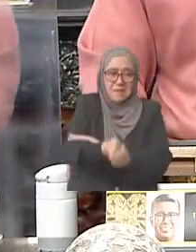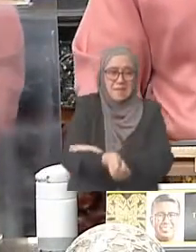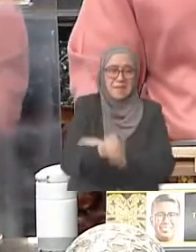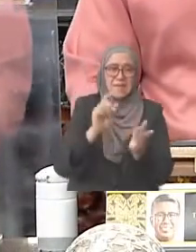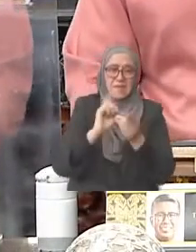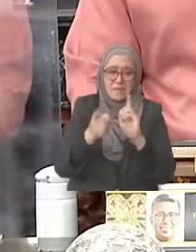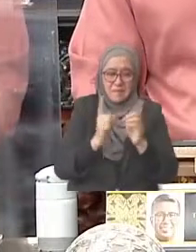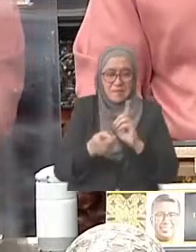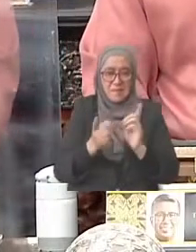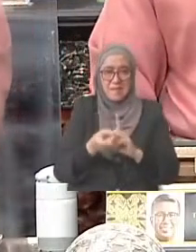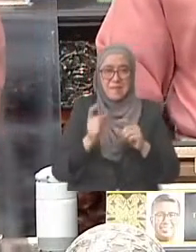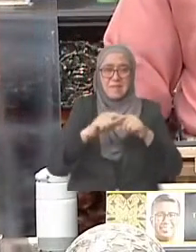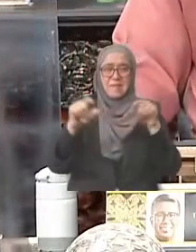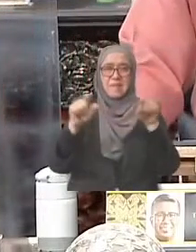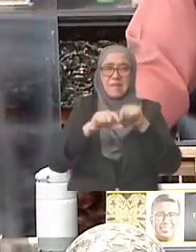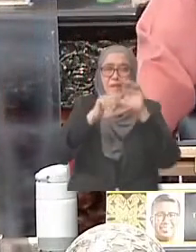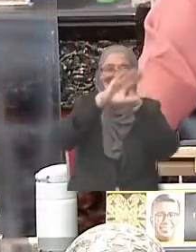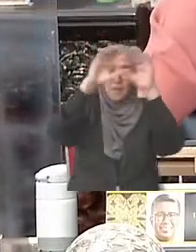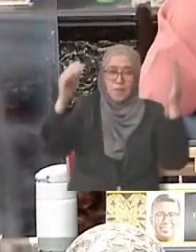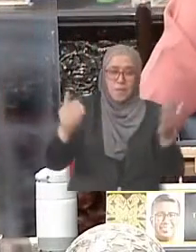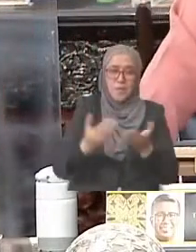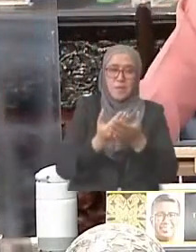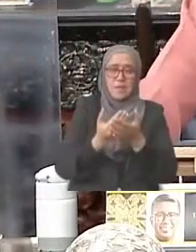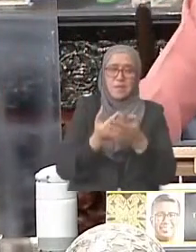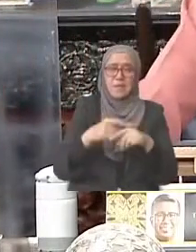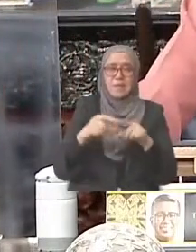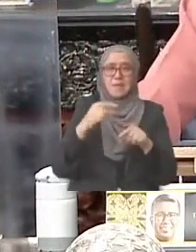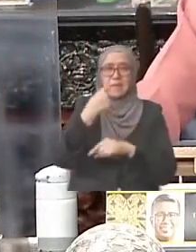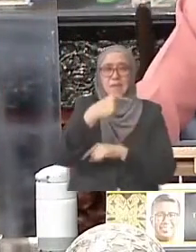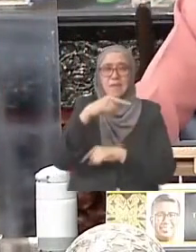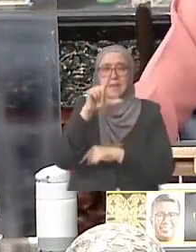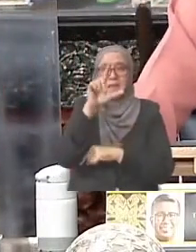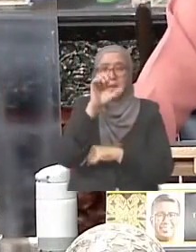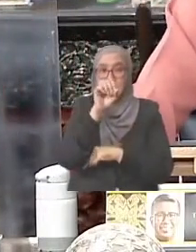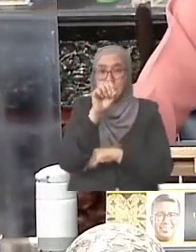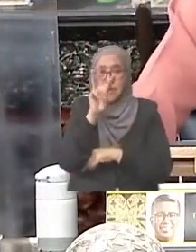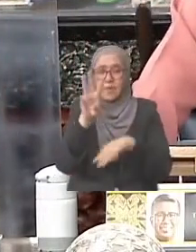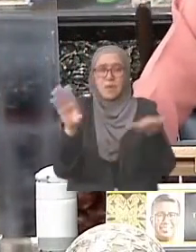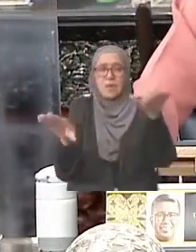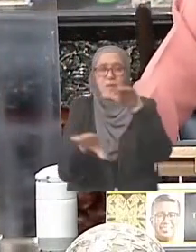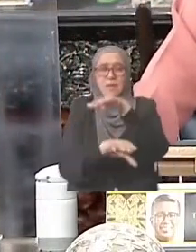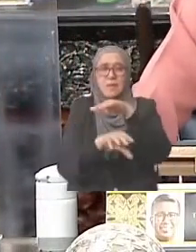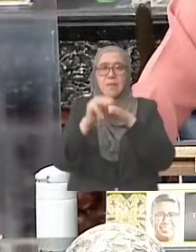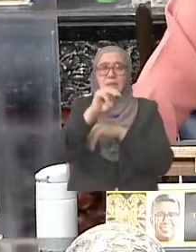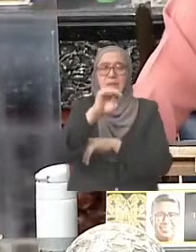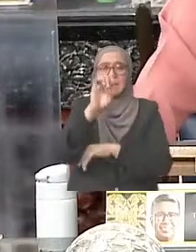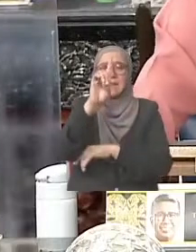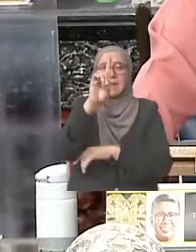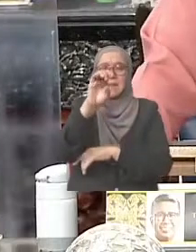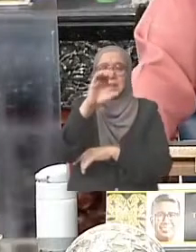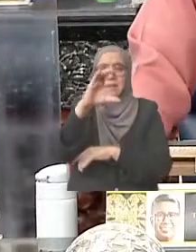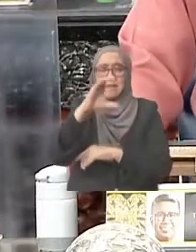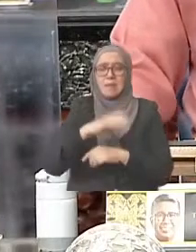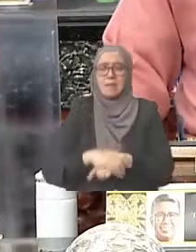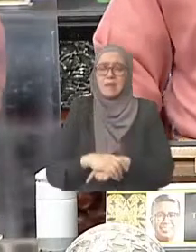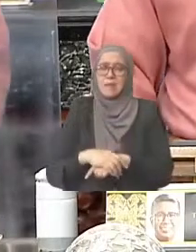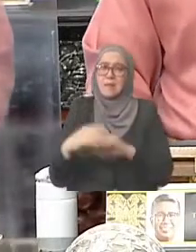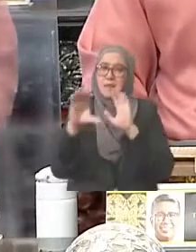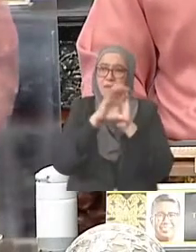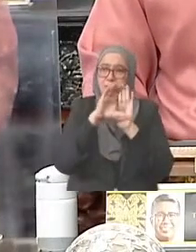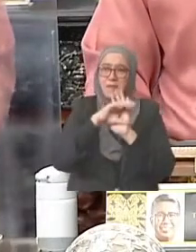contoh program Global online book pos atau blog dibawah MT contohnya vanzetti haiza